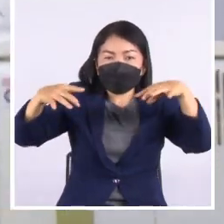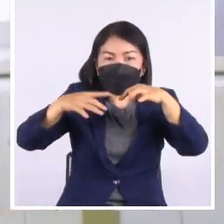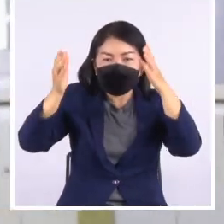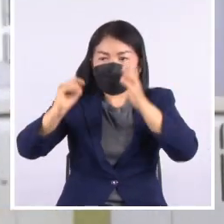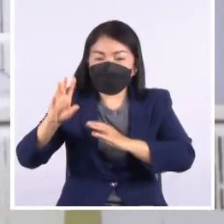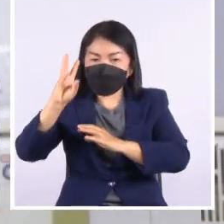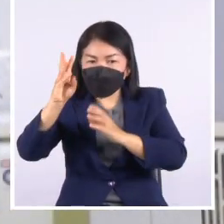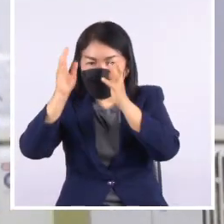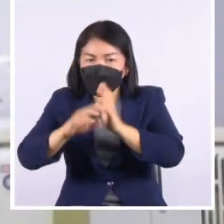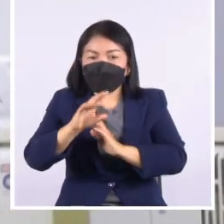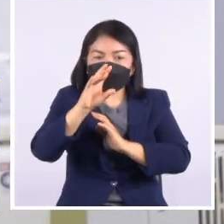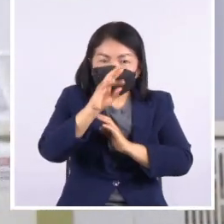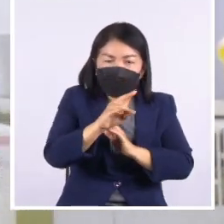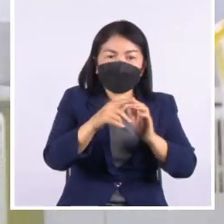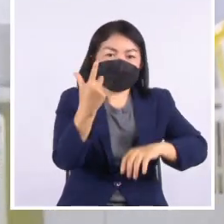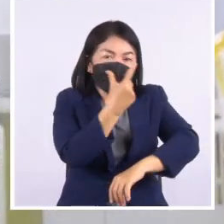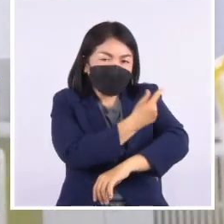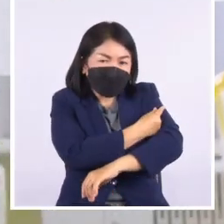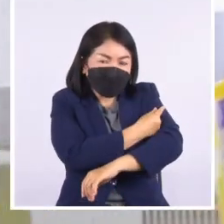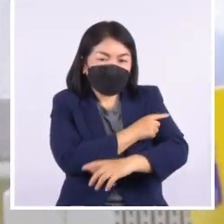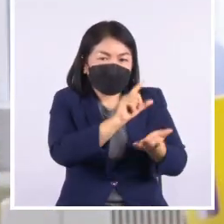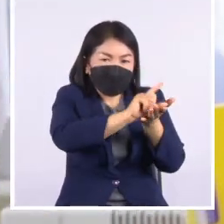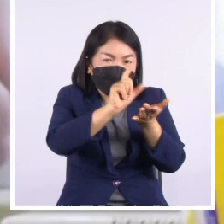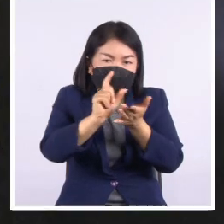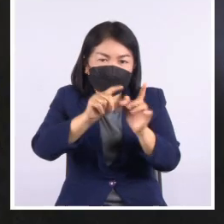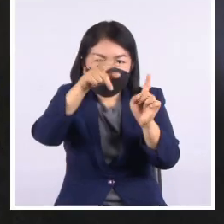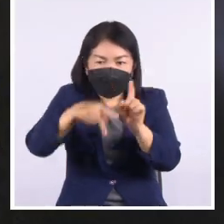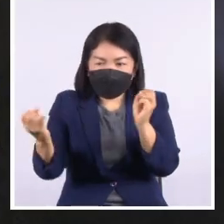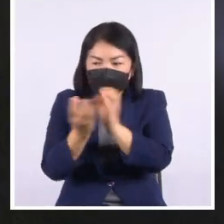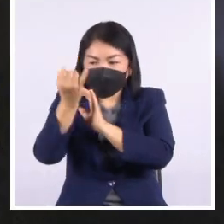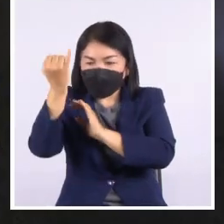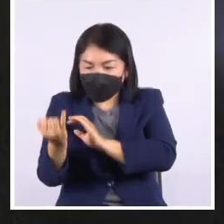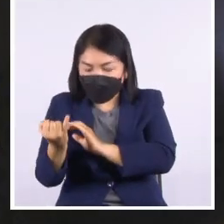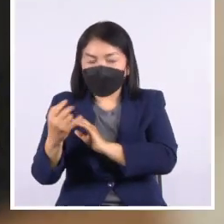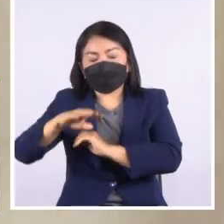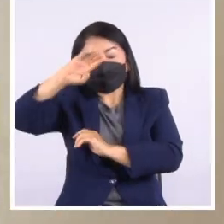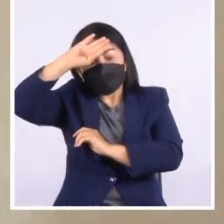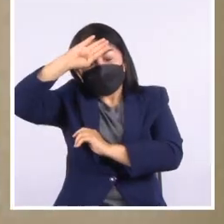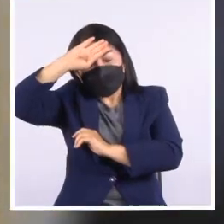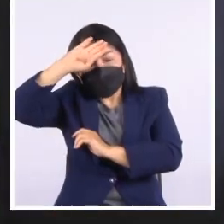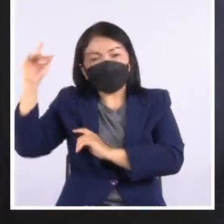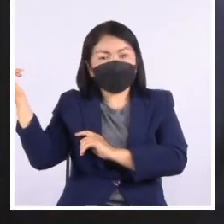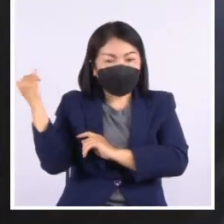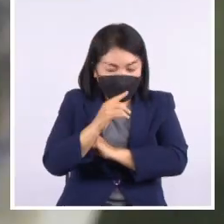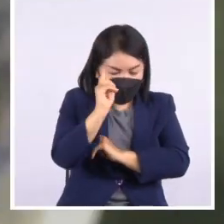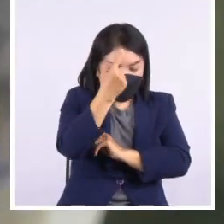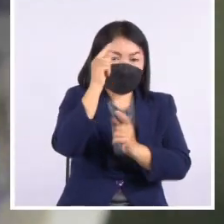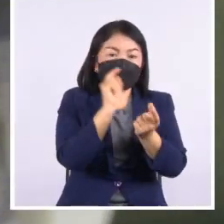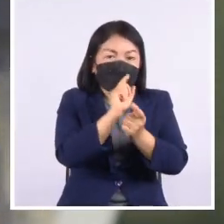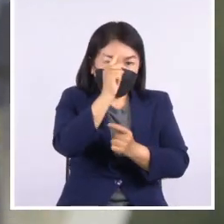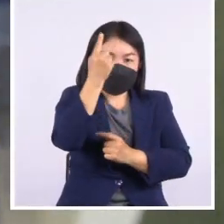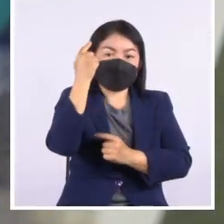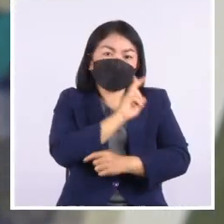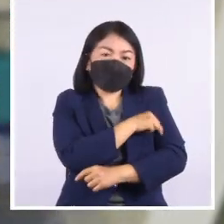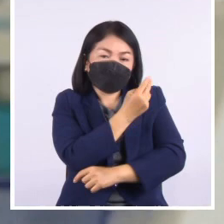ายในทุกการฉีดวัคซีน 1,000 โดสคนเหล่านี้รู้สึกไม่สบายหรือว่าต้องกลับไปโรงพยาบาลหลังจากที่ได้รับวัคซีนแล้ว